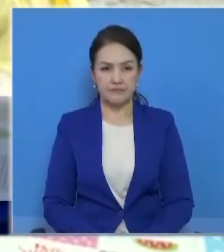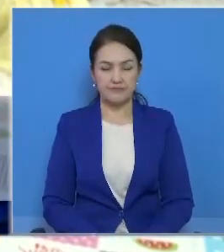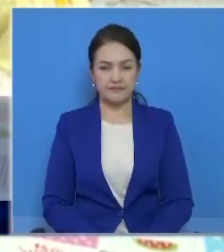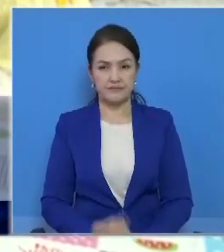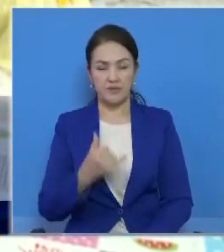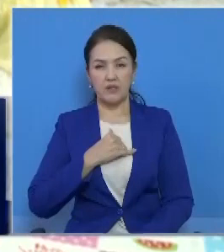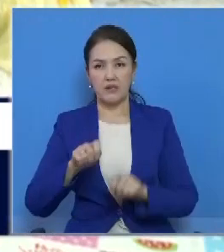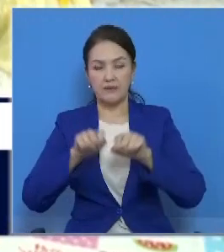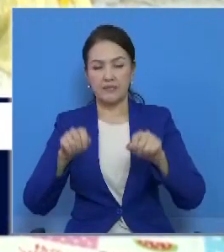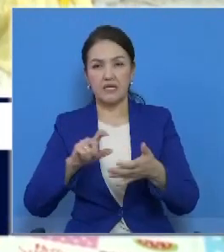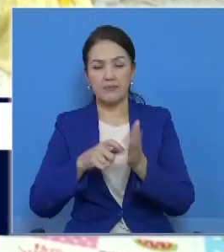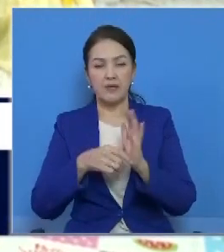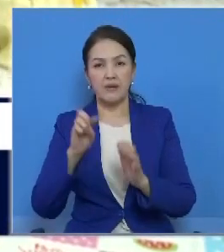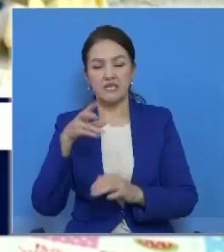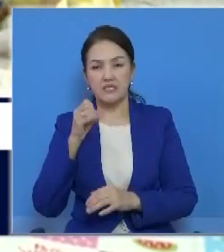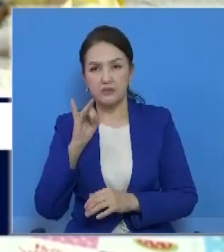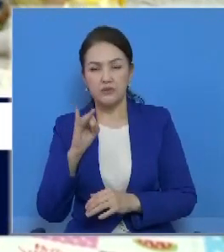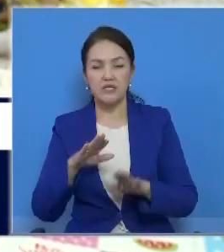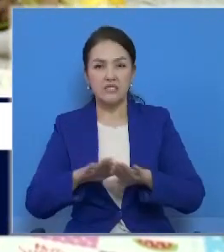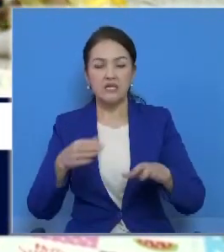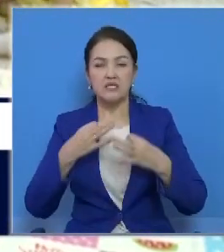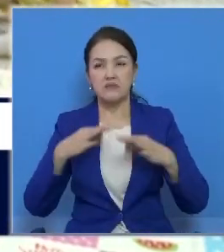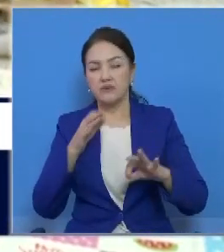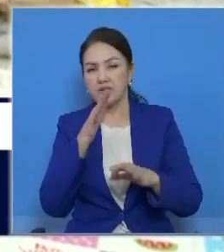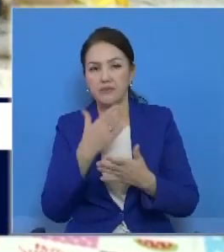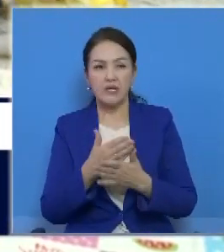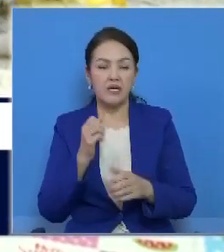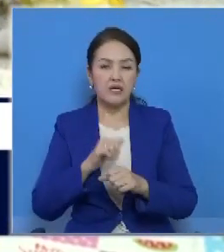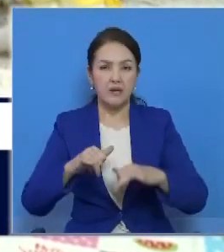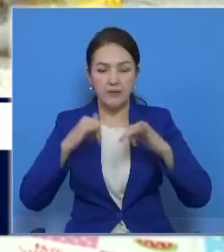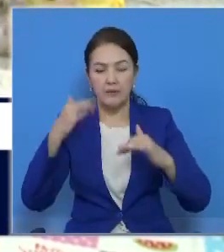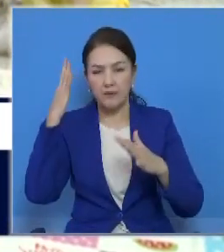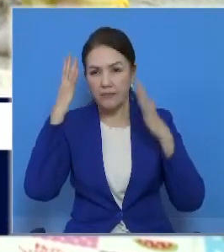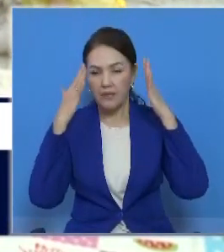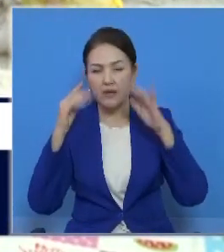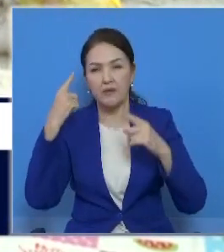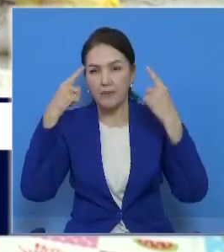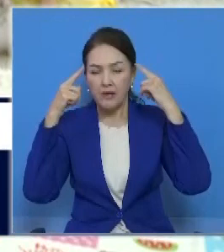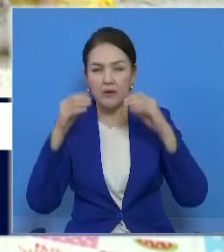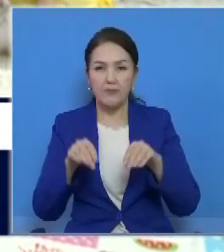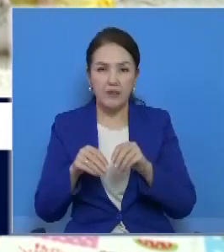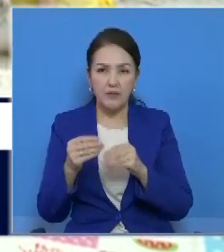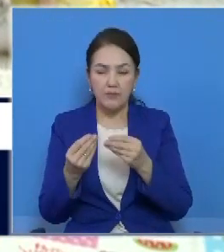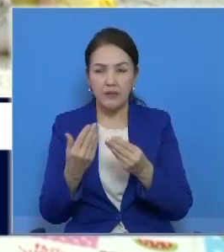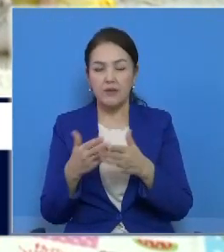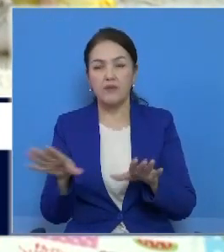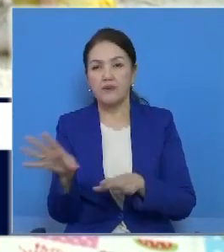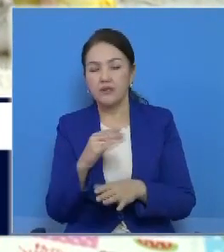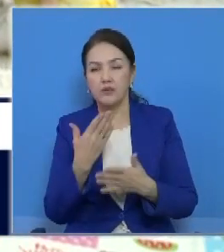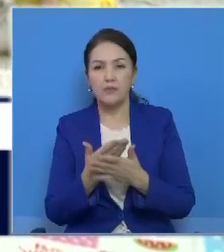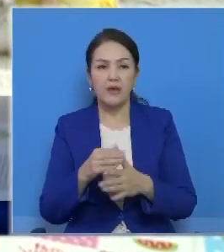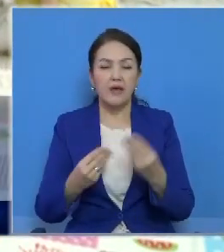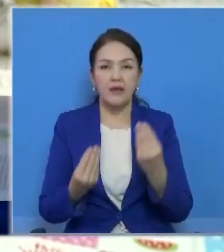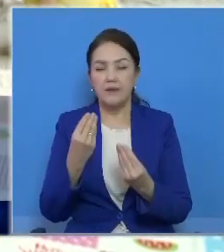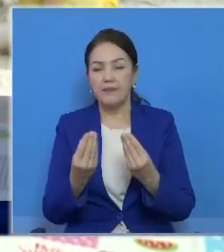У нас открылся кабинет Монтессори дети свободное время будут здесь развивать свое мышление фантазию мелкую моторику все оборудование